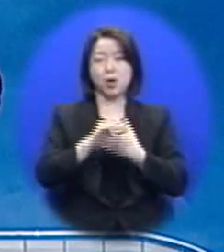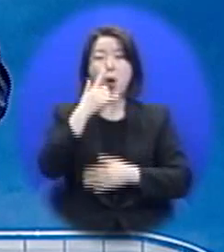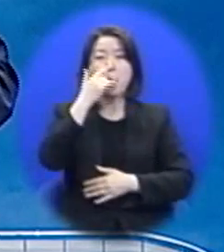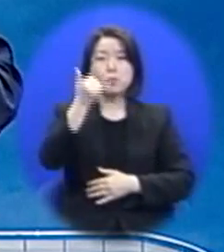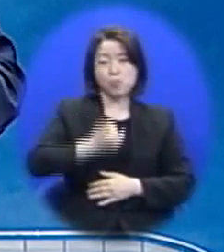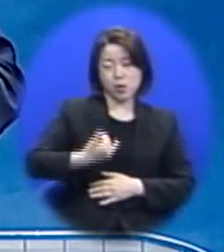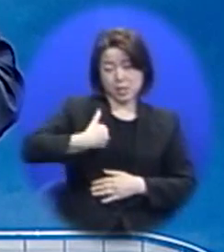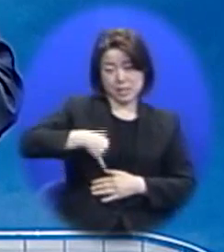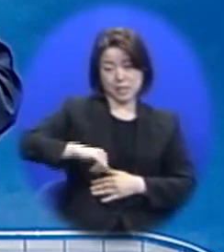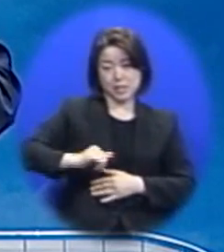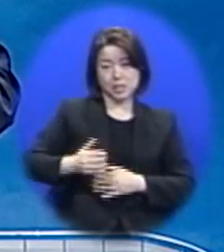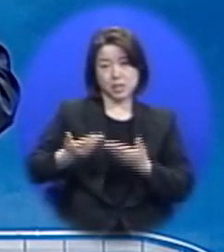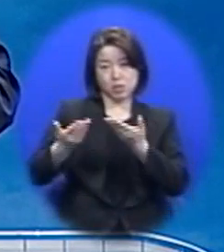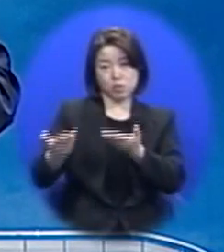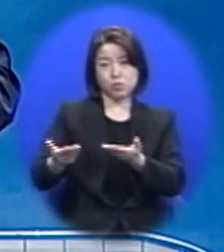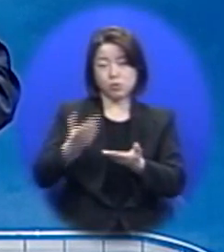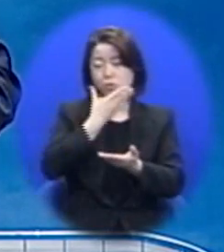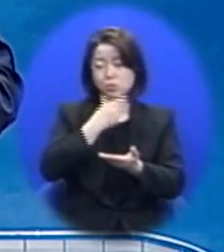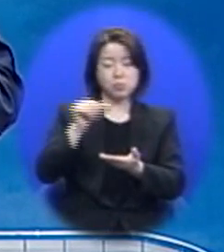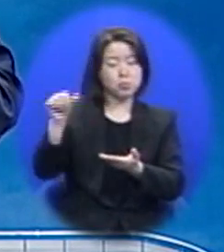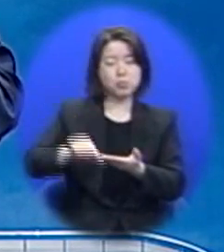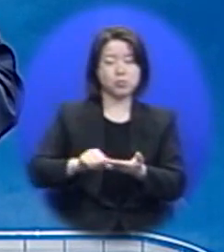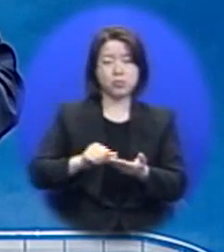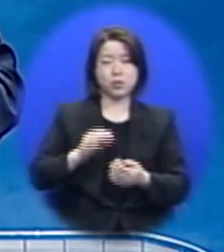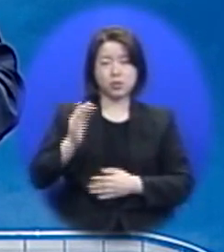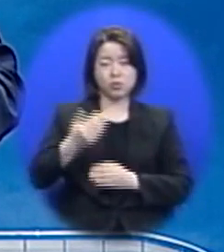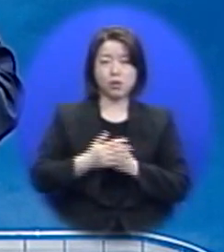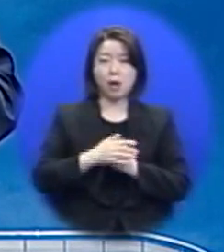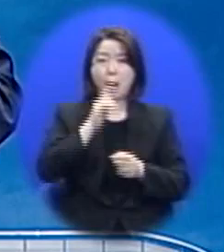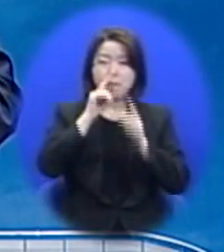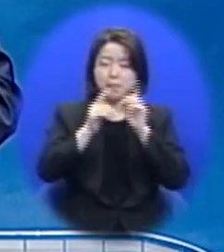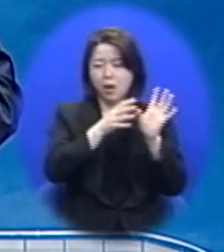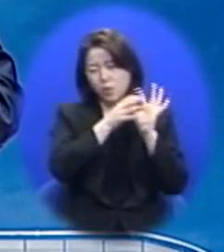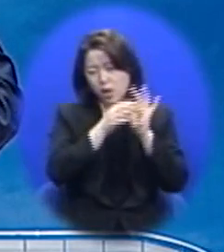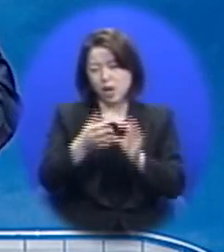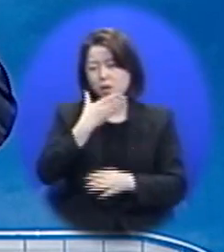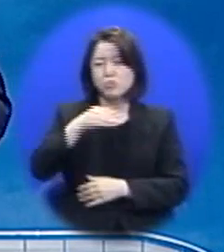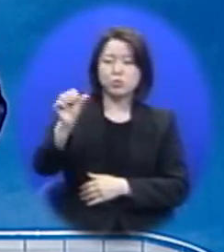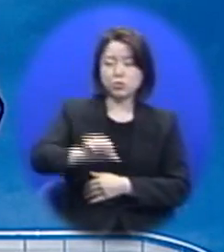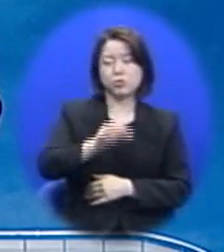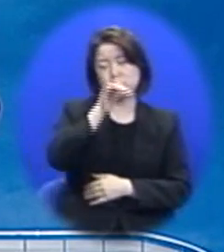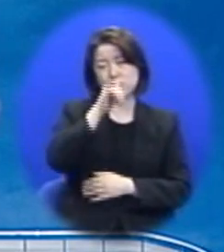부모가 자식에게 저주하는 거예요. 말로 계속 저주하는 거예요.